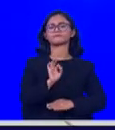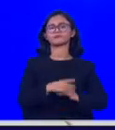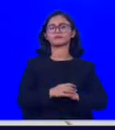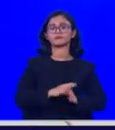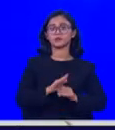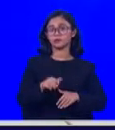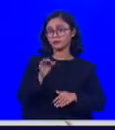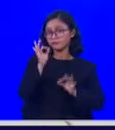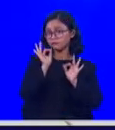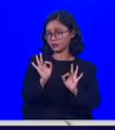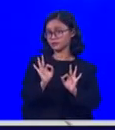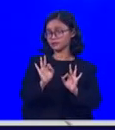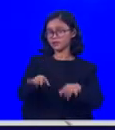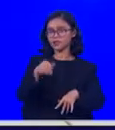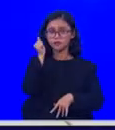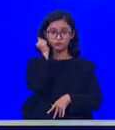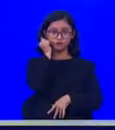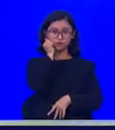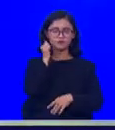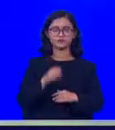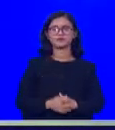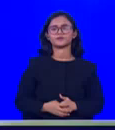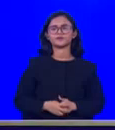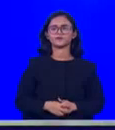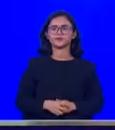saya udah cocok belum jadi ibu?